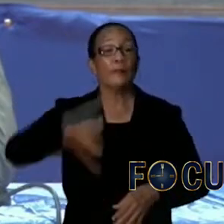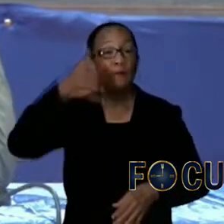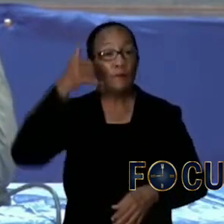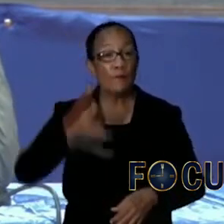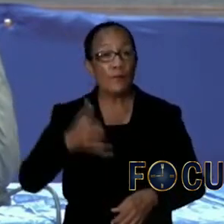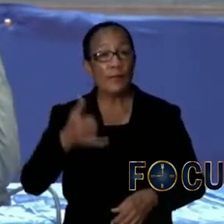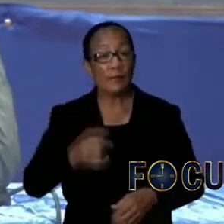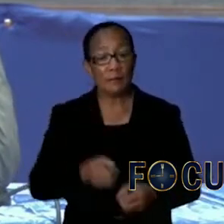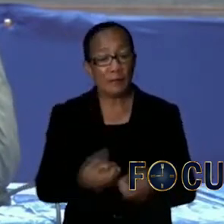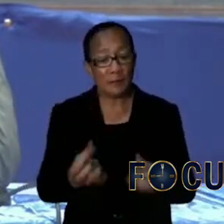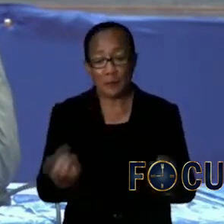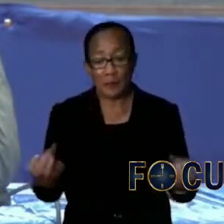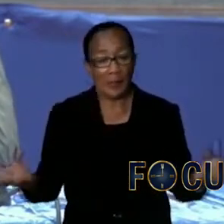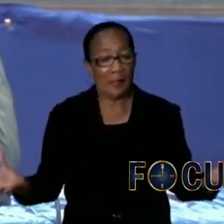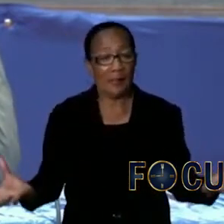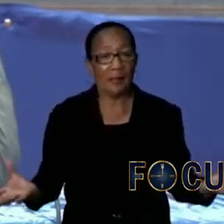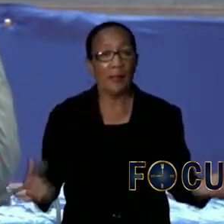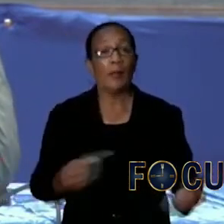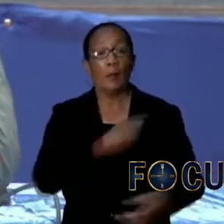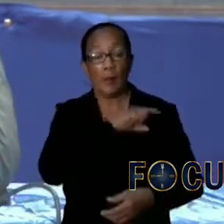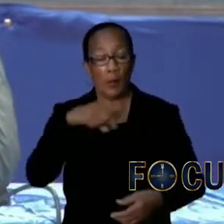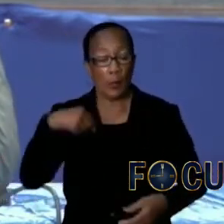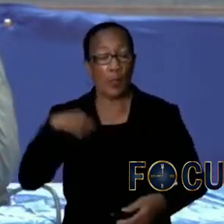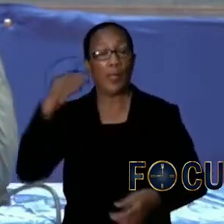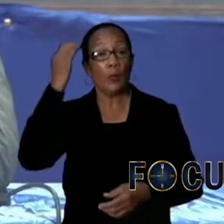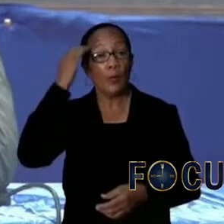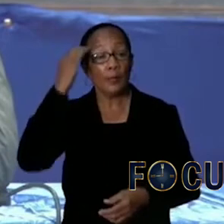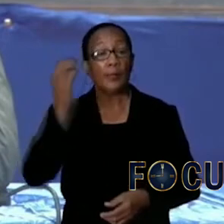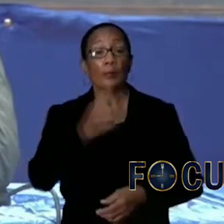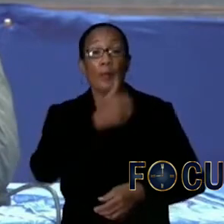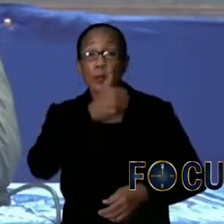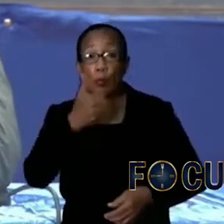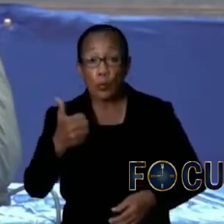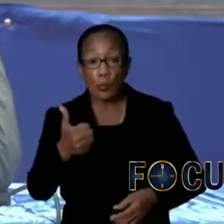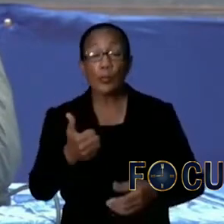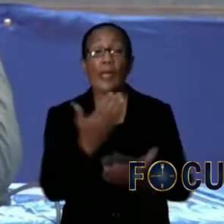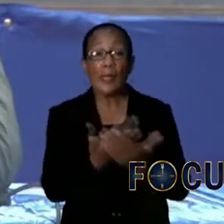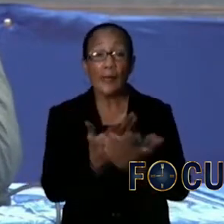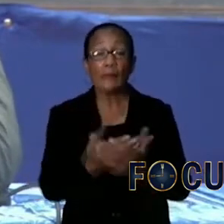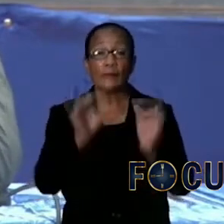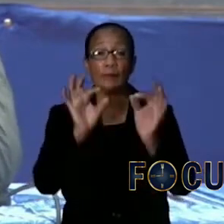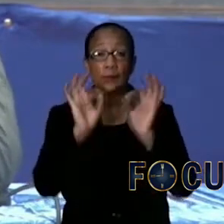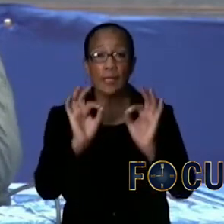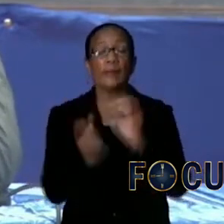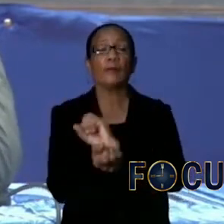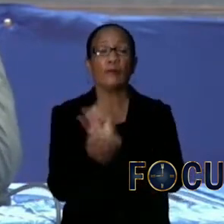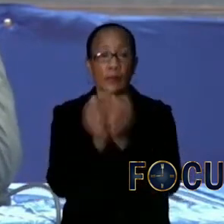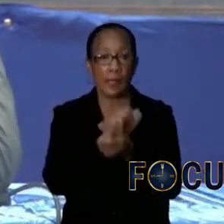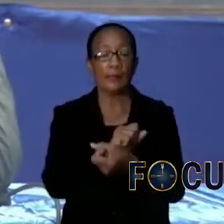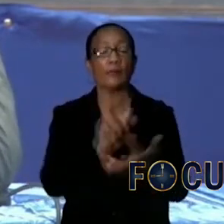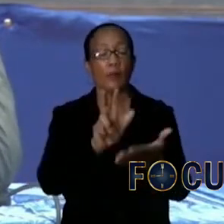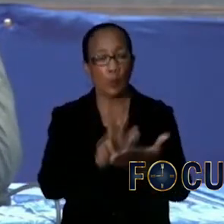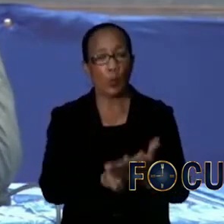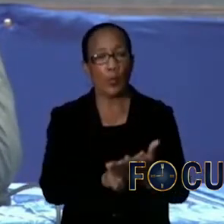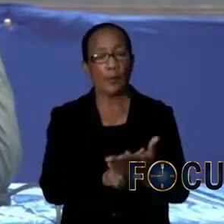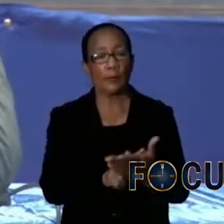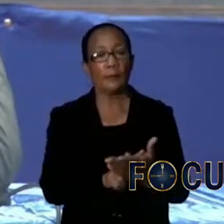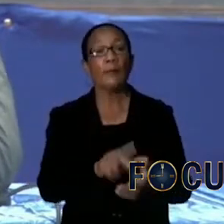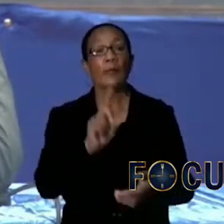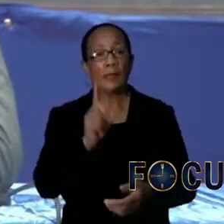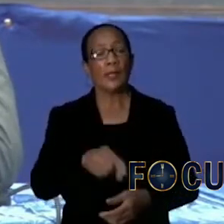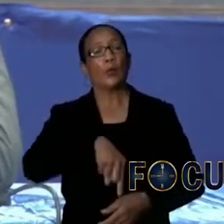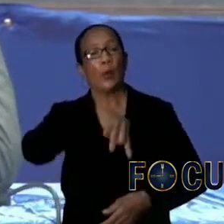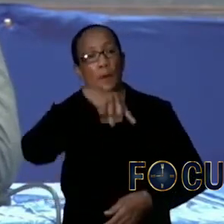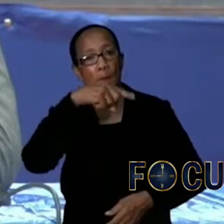Er is veel verspilling, maar we vinden dat wij weten ongeveer dat met goede, efficiënte verandering van de wet, dat je